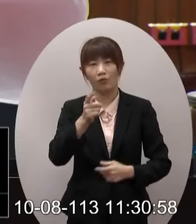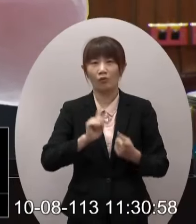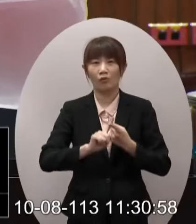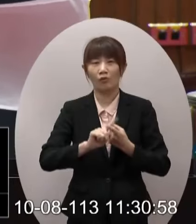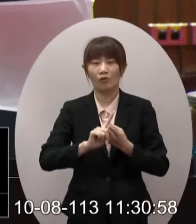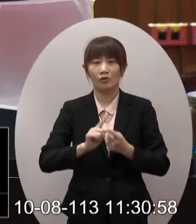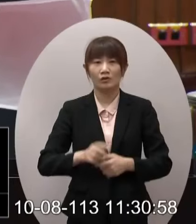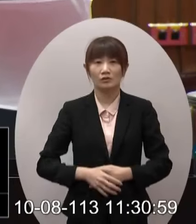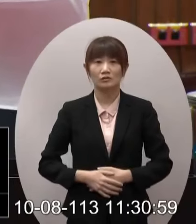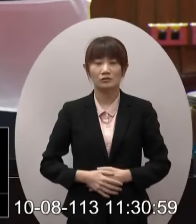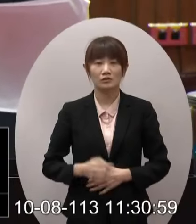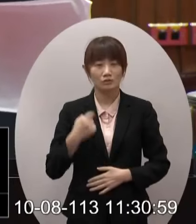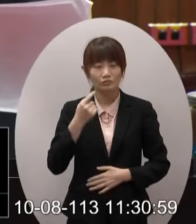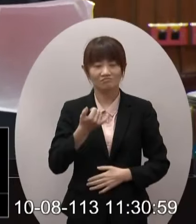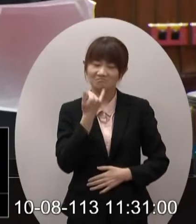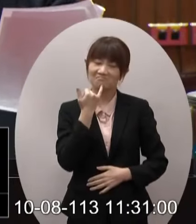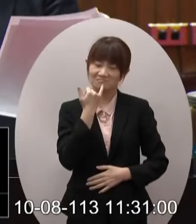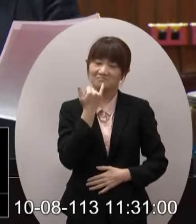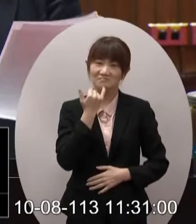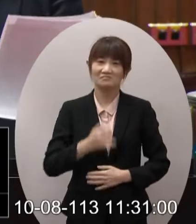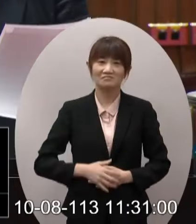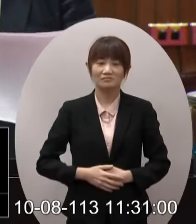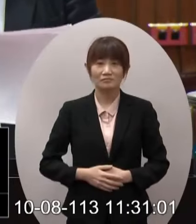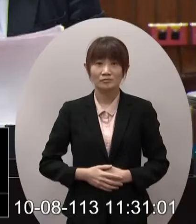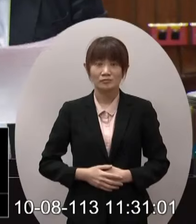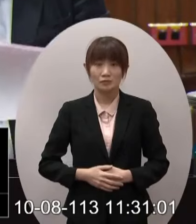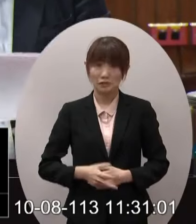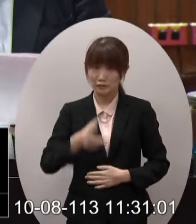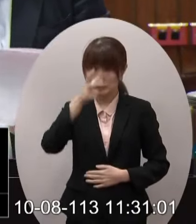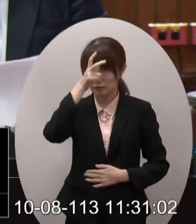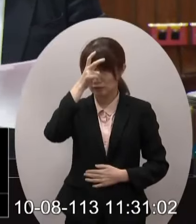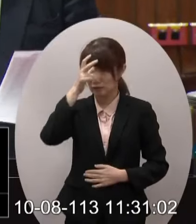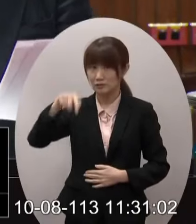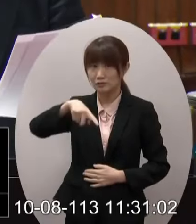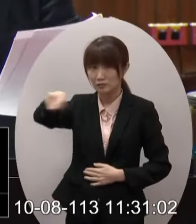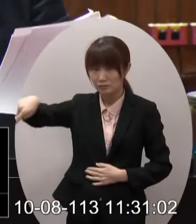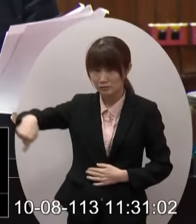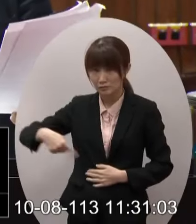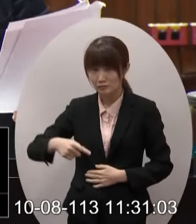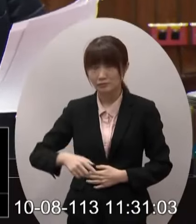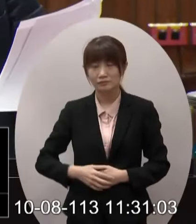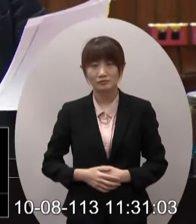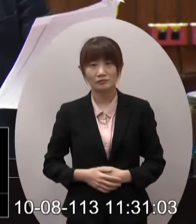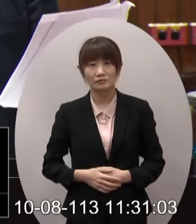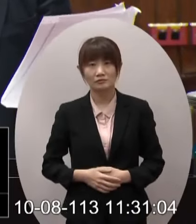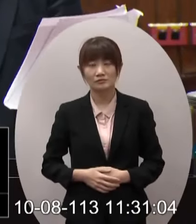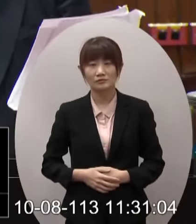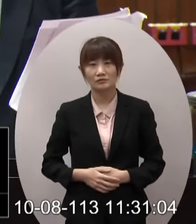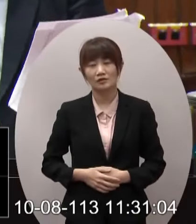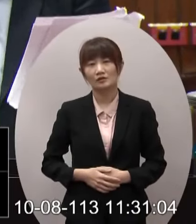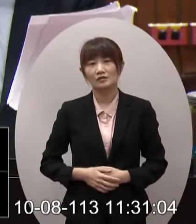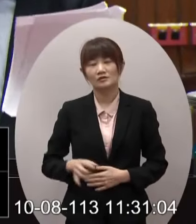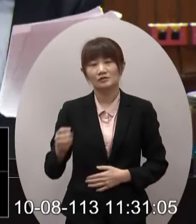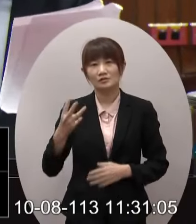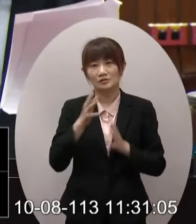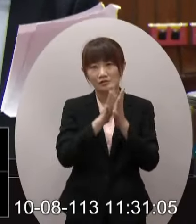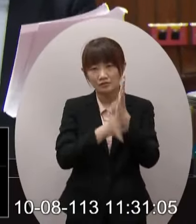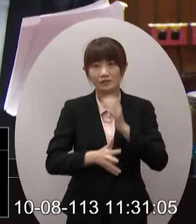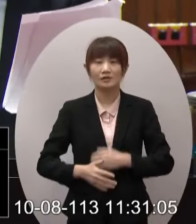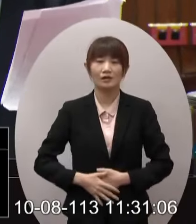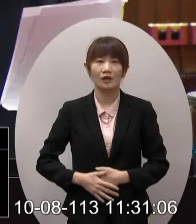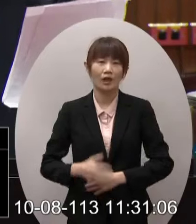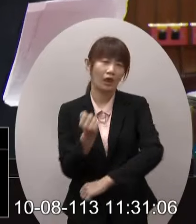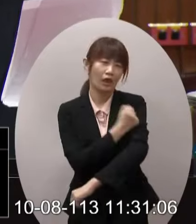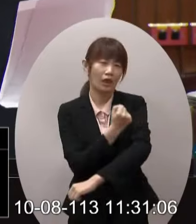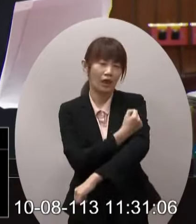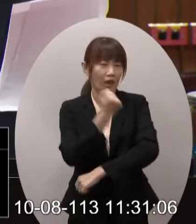我觉得很够好。我们的警察，我用三句话形容了：劳苦功